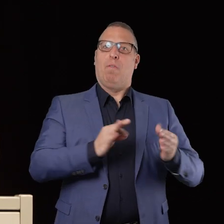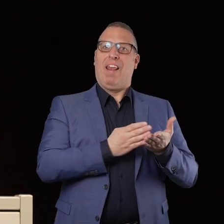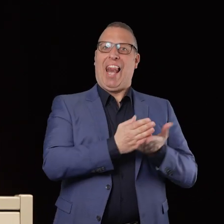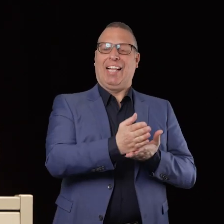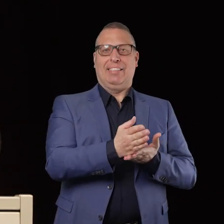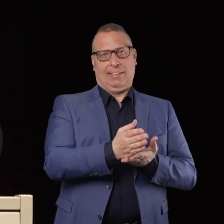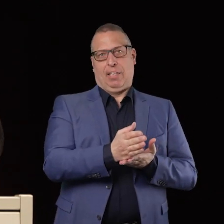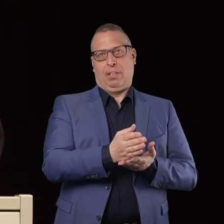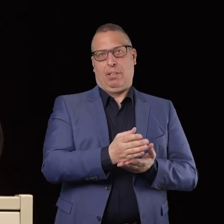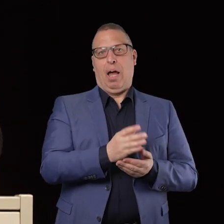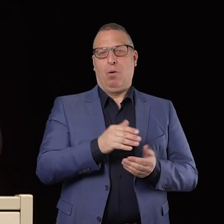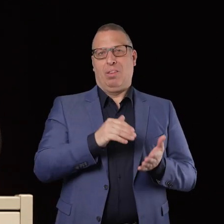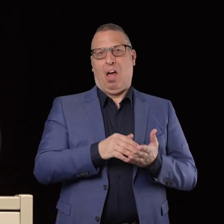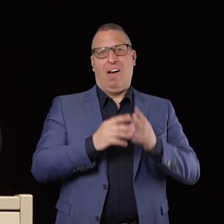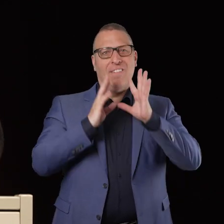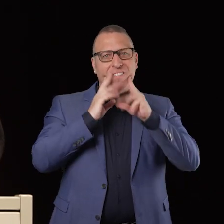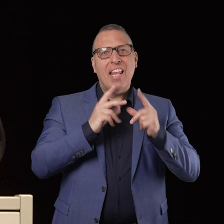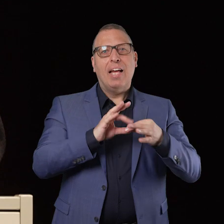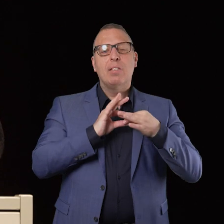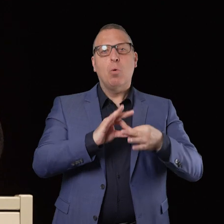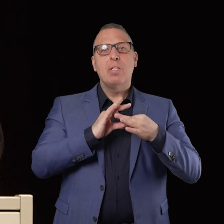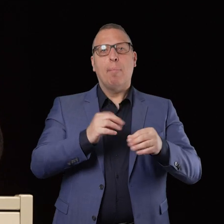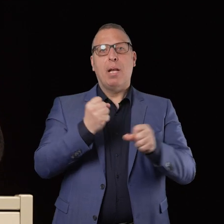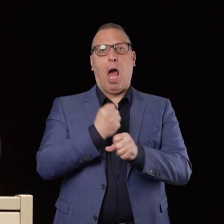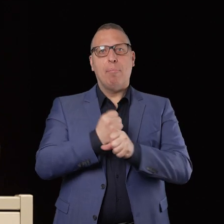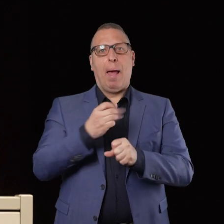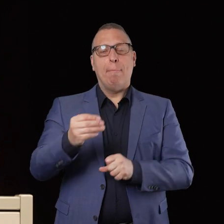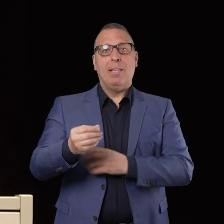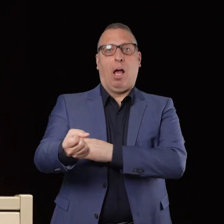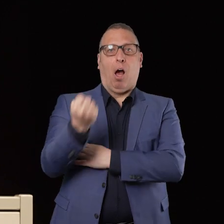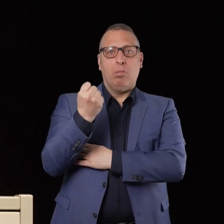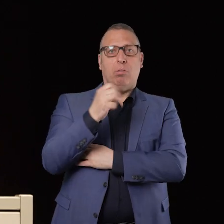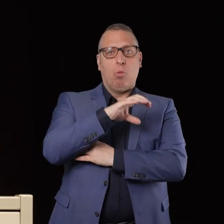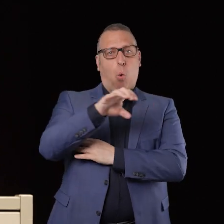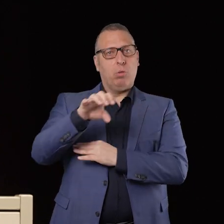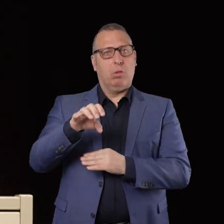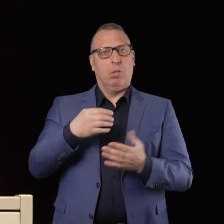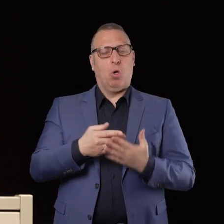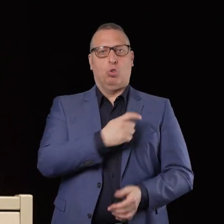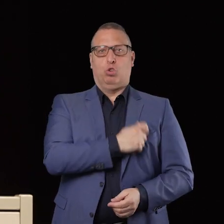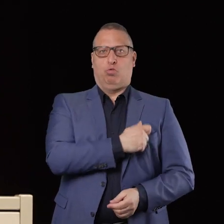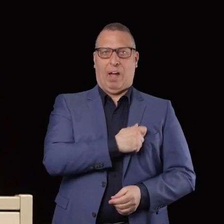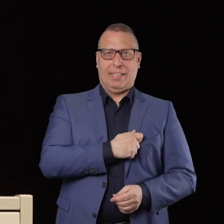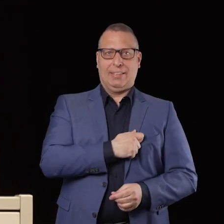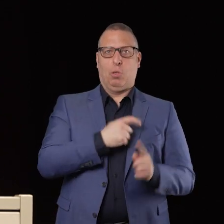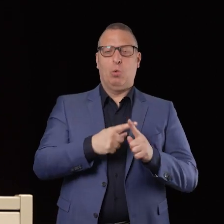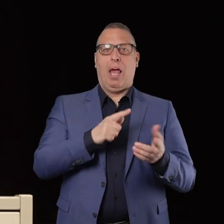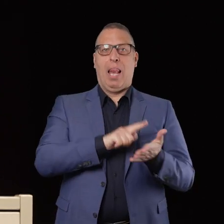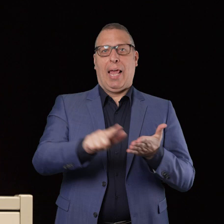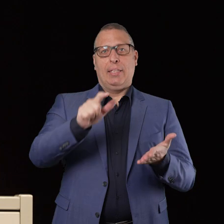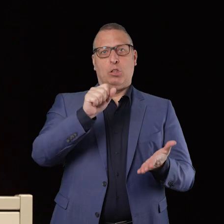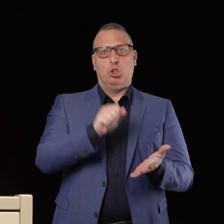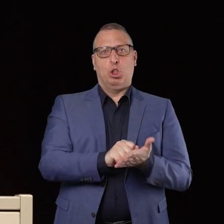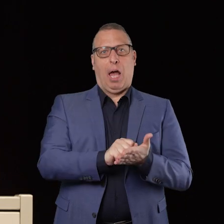gut. Vor allem dank vieler Kooperationen mit den Kantonen können so die Schweiz